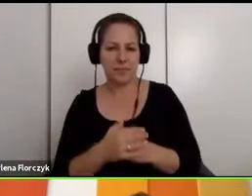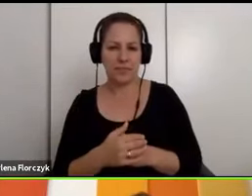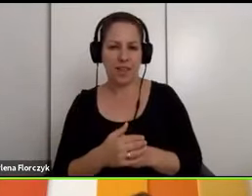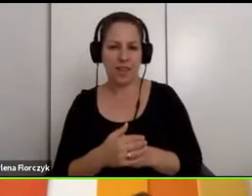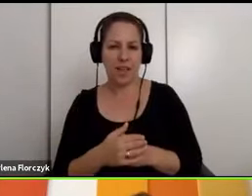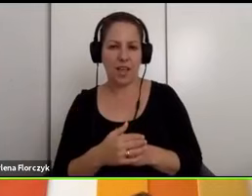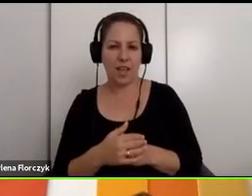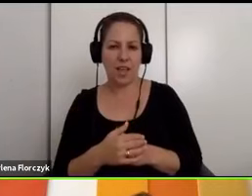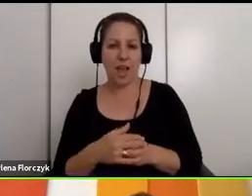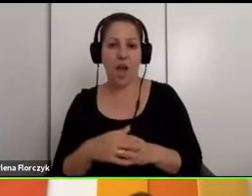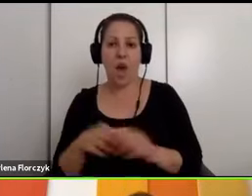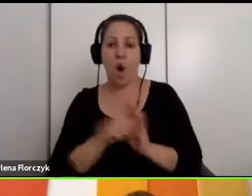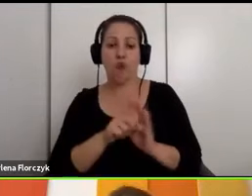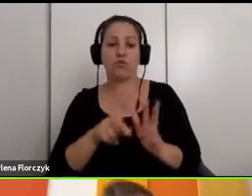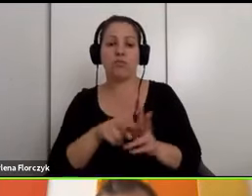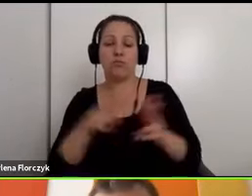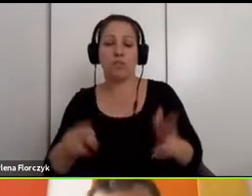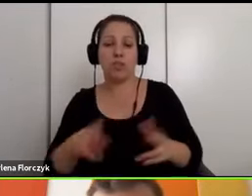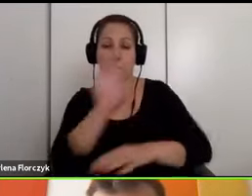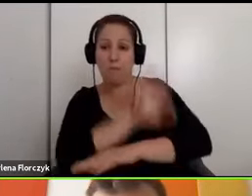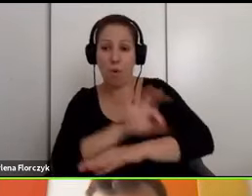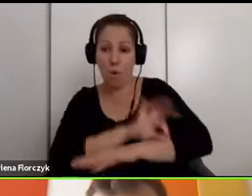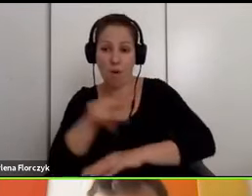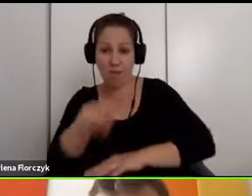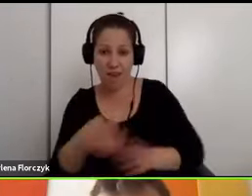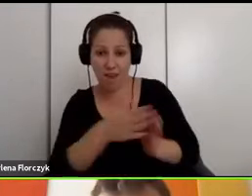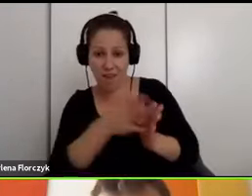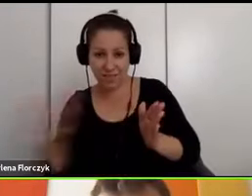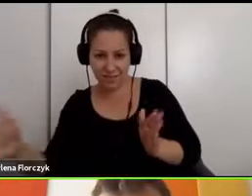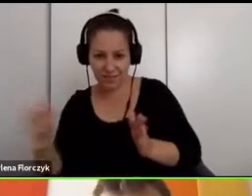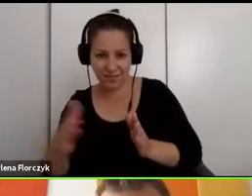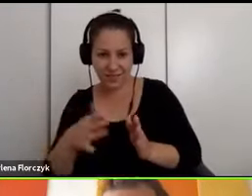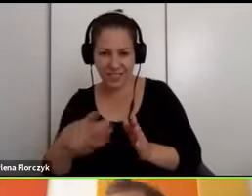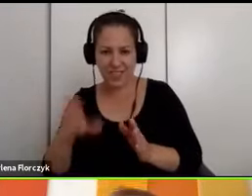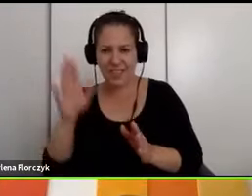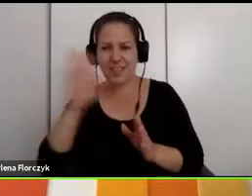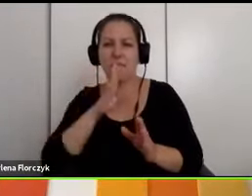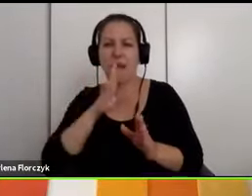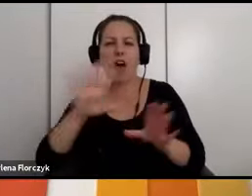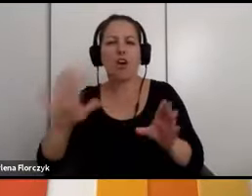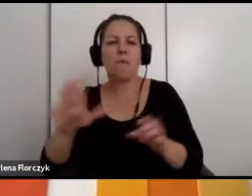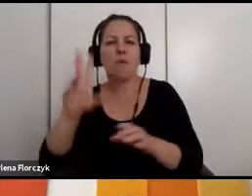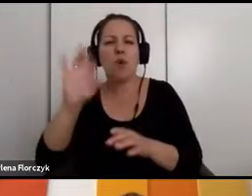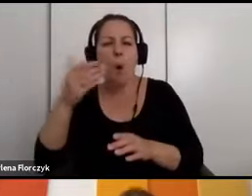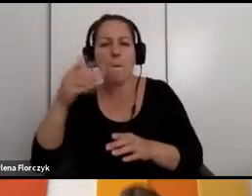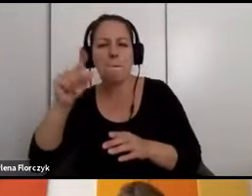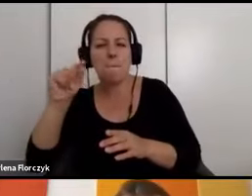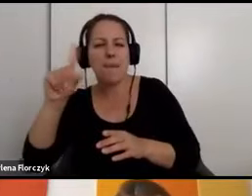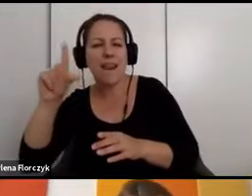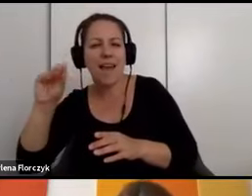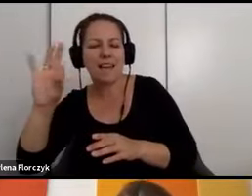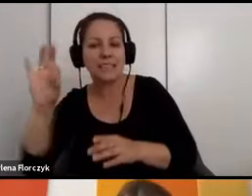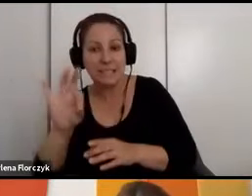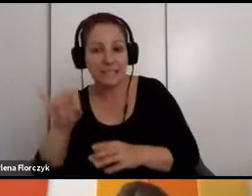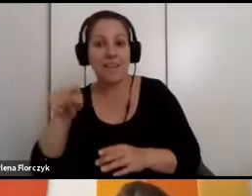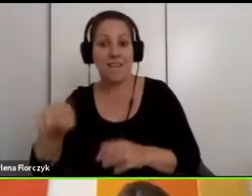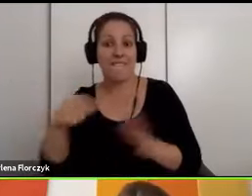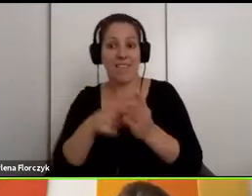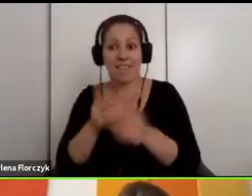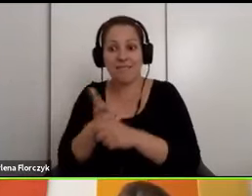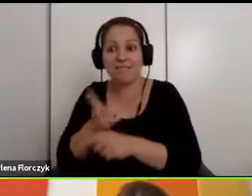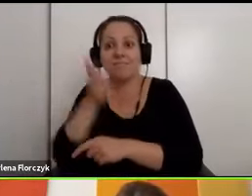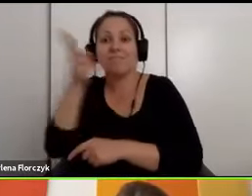Więc od czasu projektu Rudowęglowiec i Buprom, tak się chyba nazywał, zacząłem też chodzić po prostu